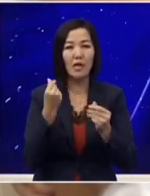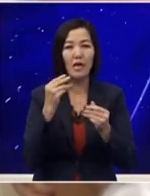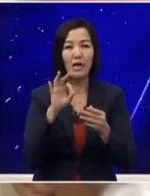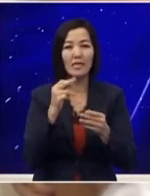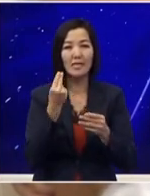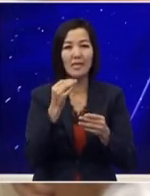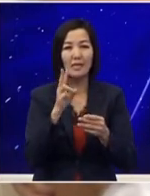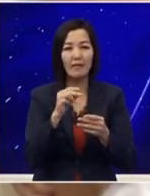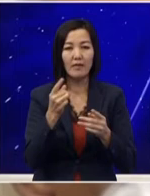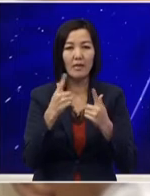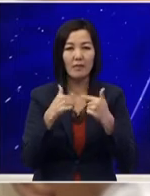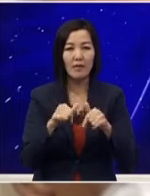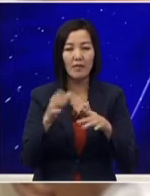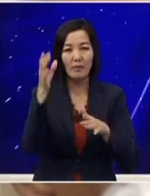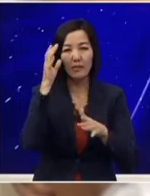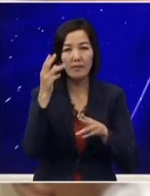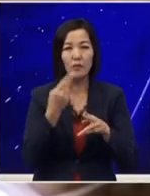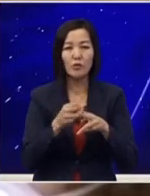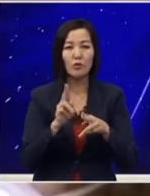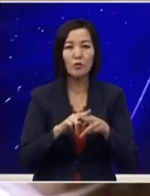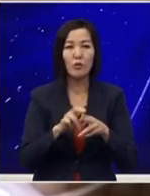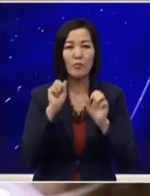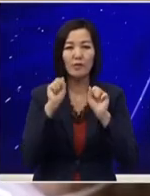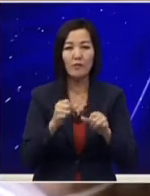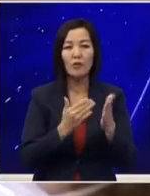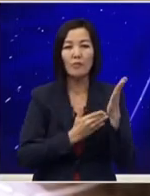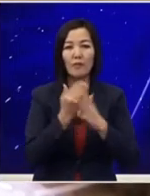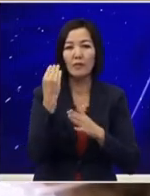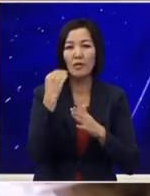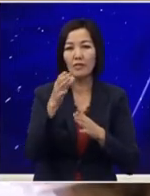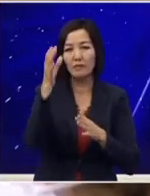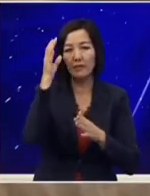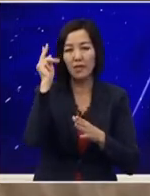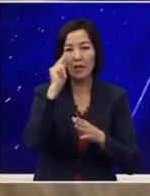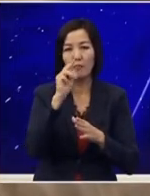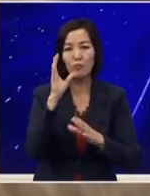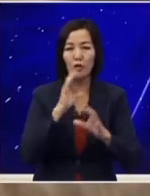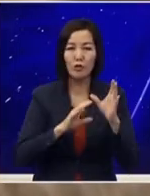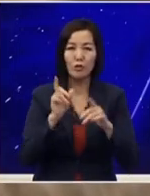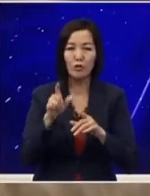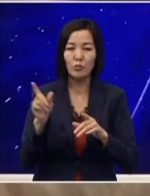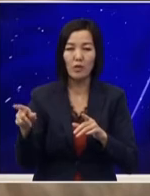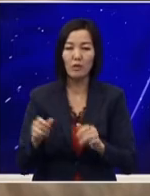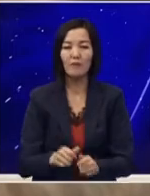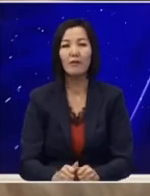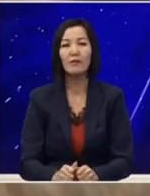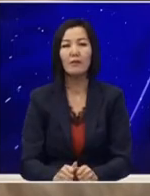внешнего оценивания организации образования, что позволит повысить качество знаний обучающихся.